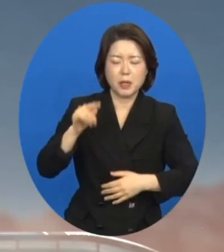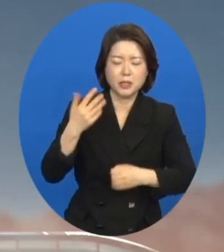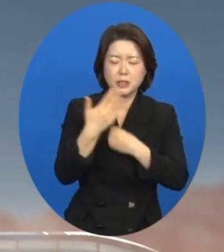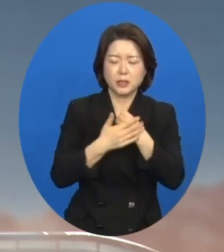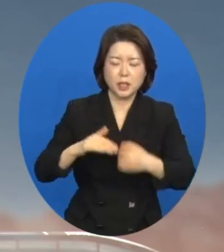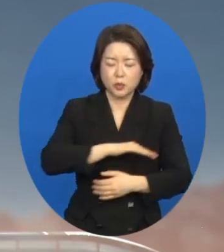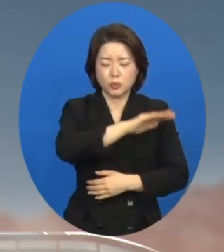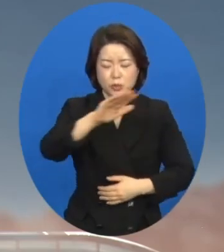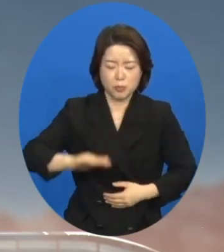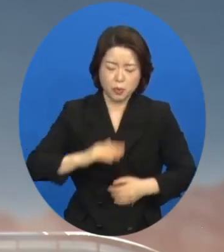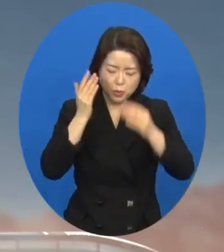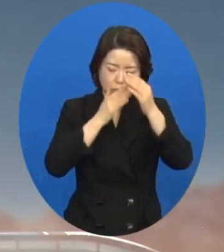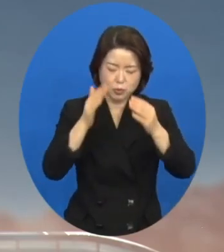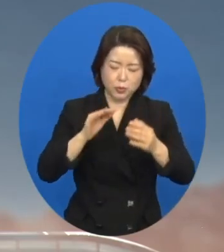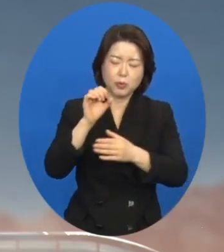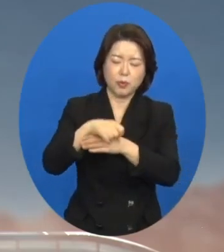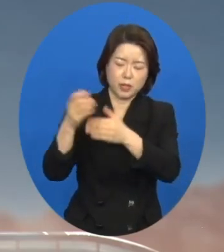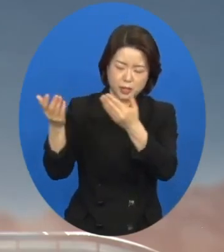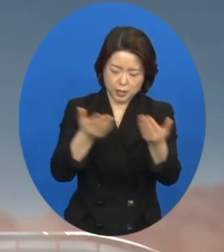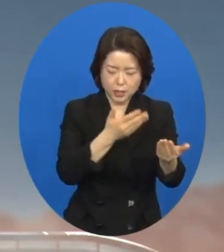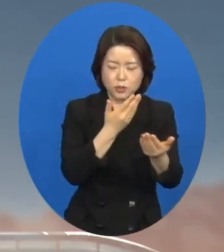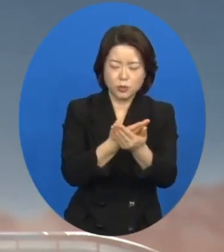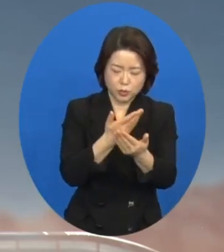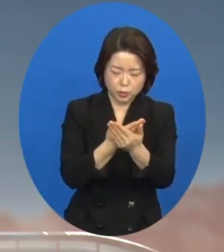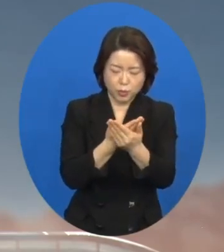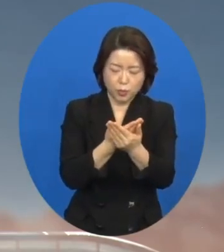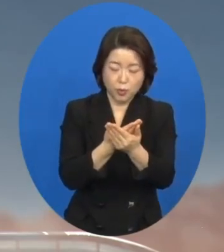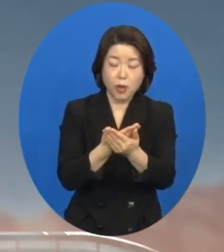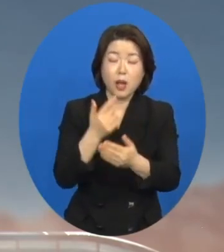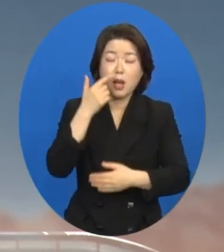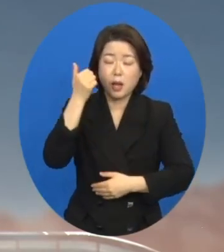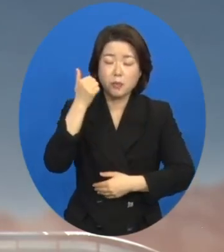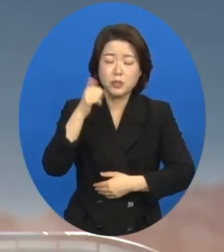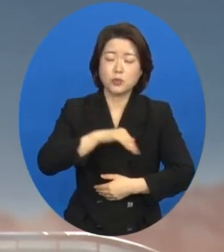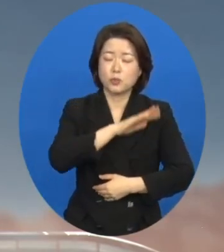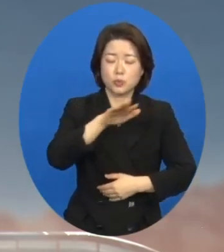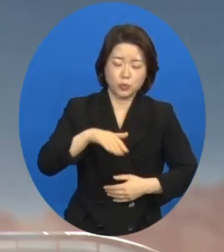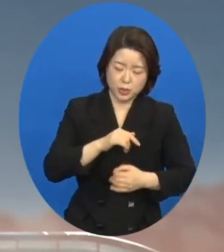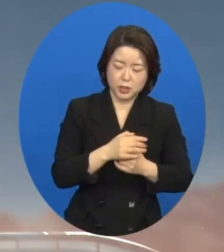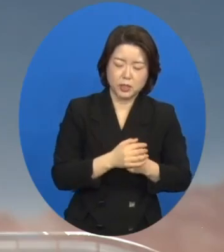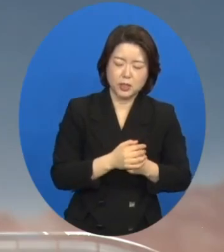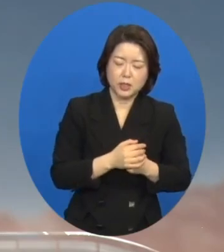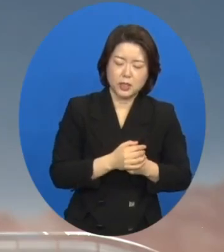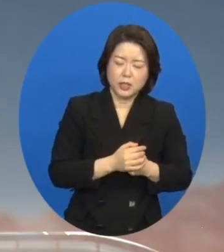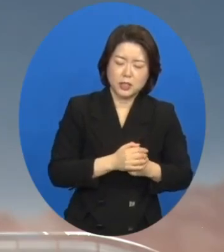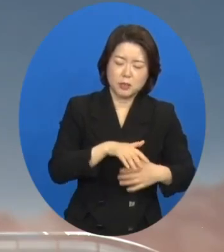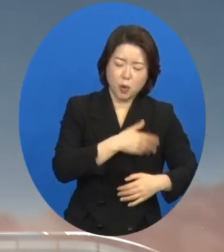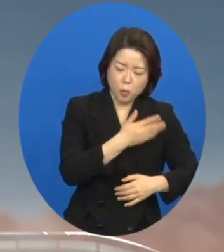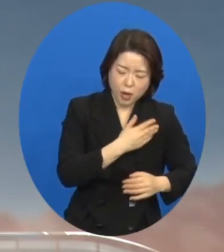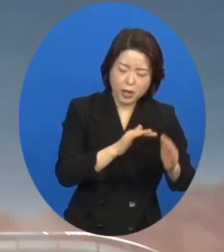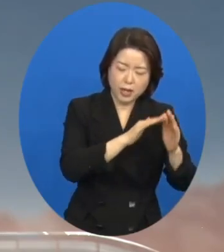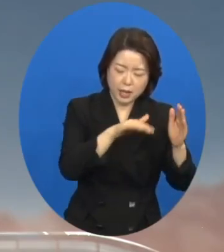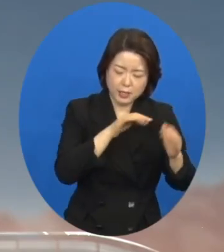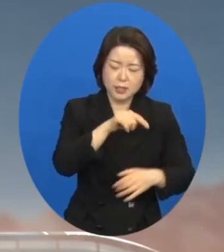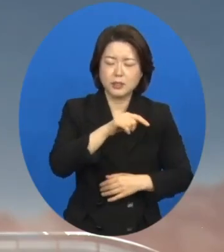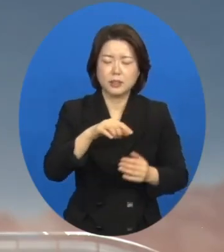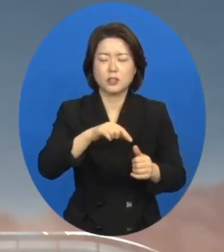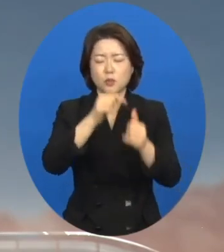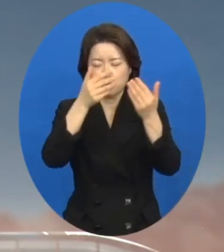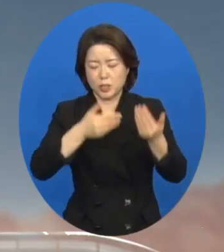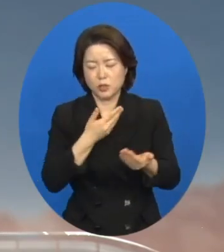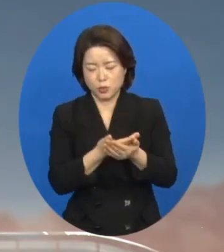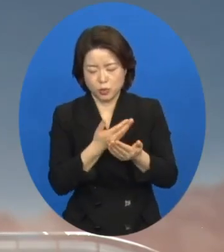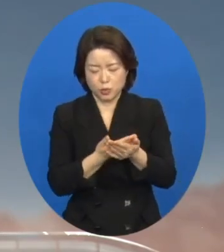우리 모든 성도들 가운데 허락하여 주셔서 아버지는 외도로 인하여서 힘들어하는 가정 주여 구원하여 주시고 모든